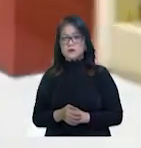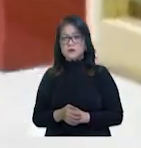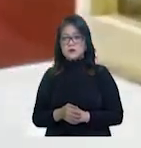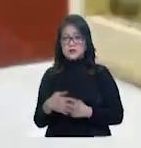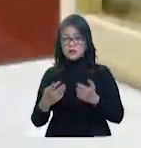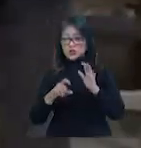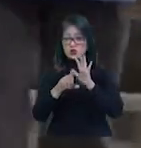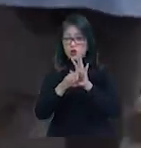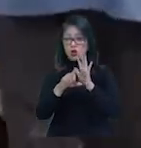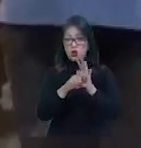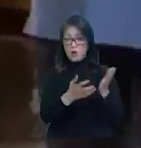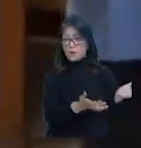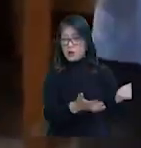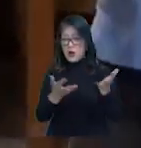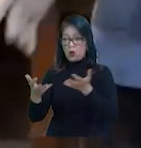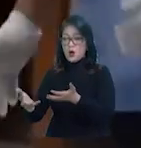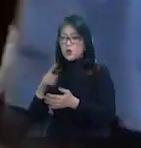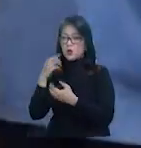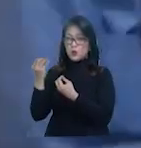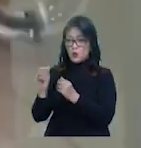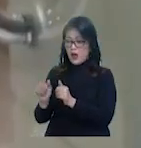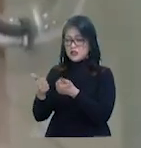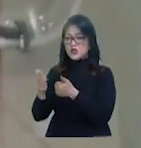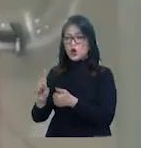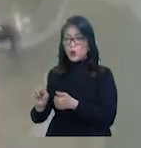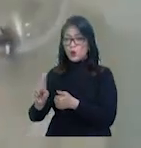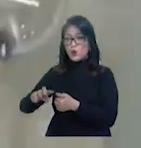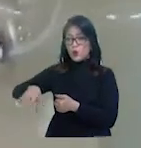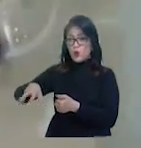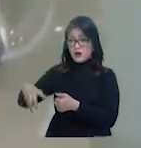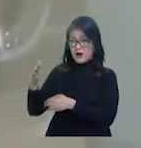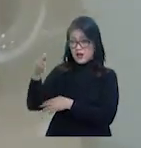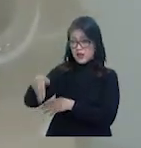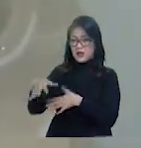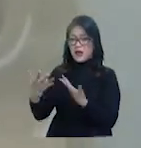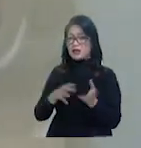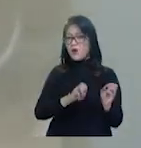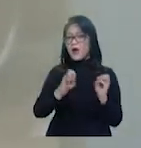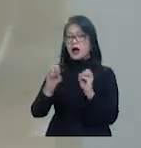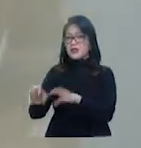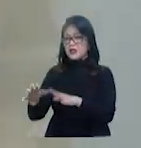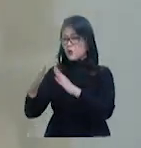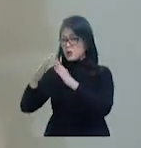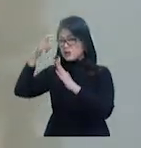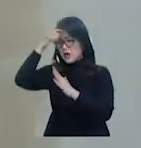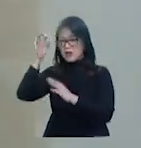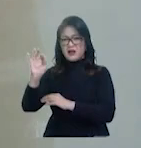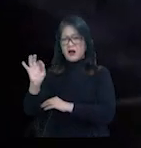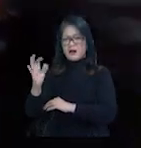Forma Mabes Polri. Sementara itu tidak terlihat satupun pihak keluarga korban yang ikut mengantar empat jenazah ke rumah sakit Polri